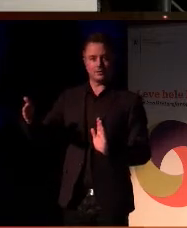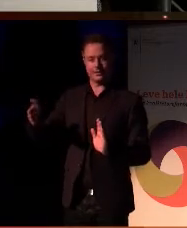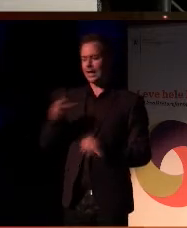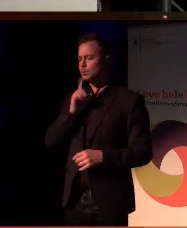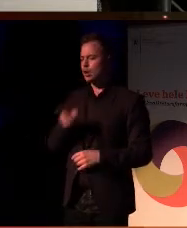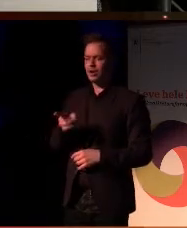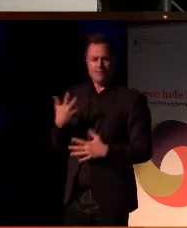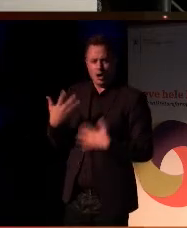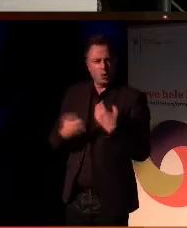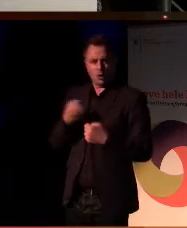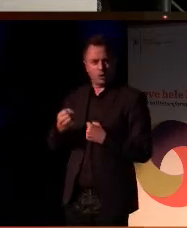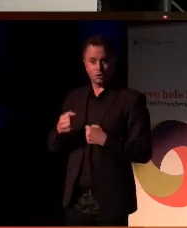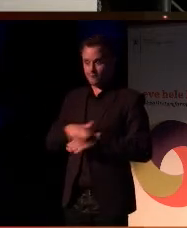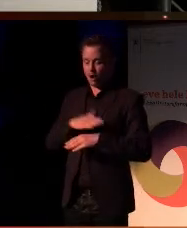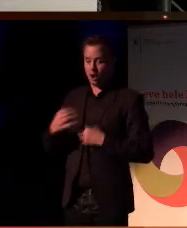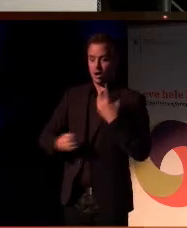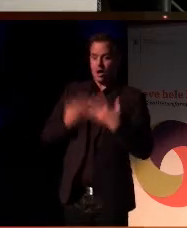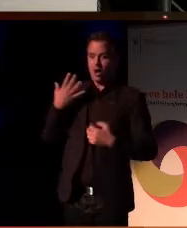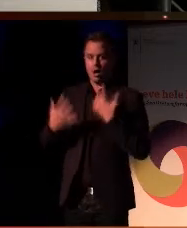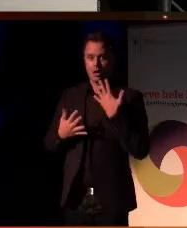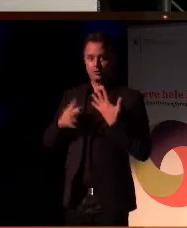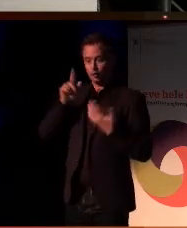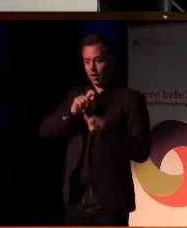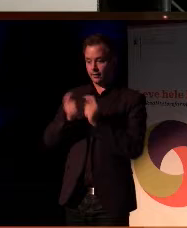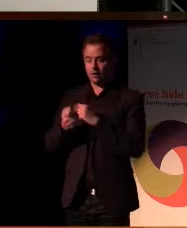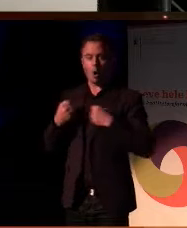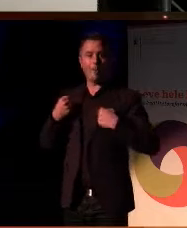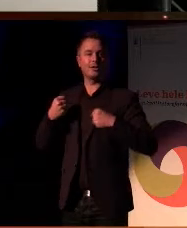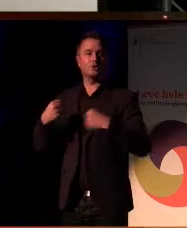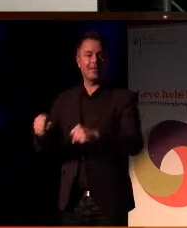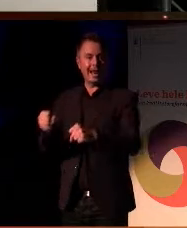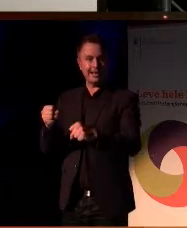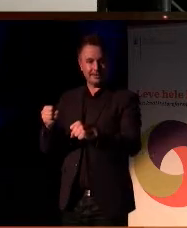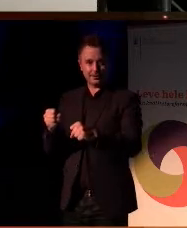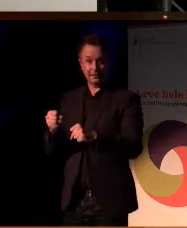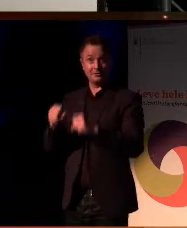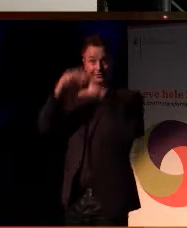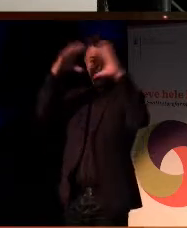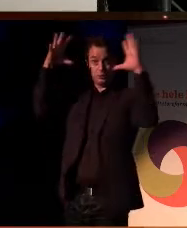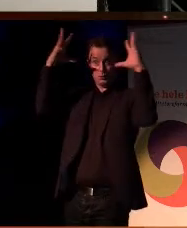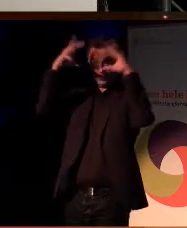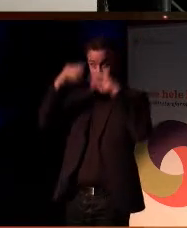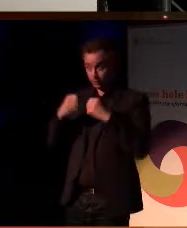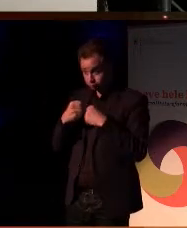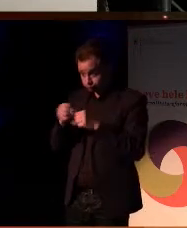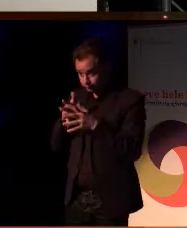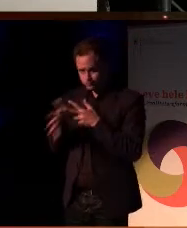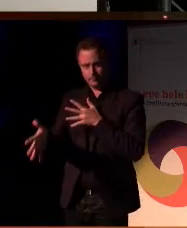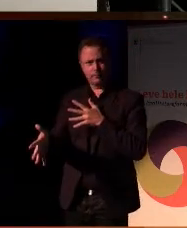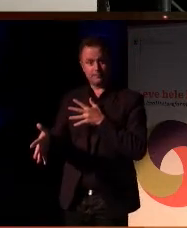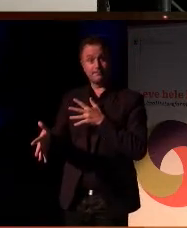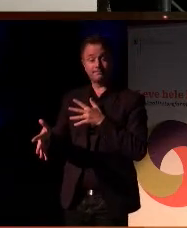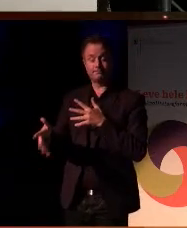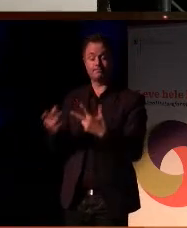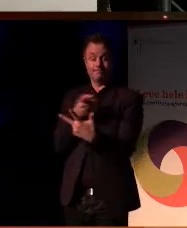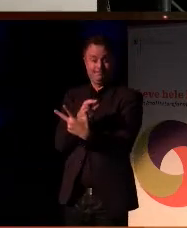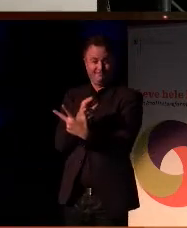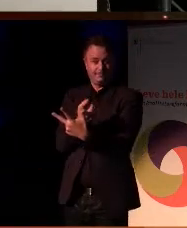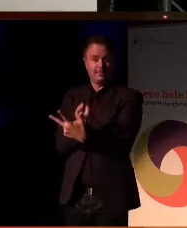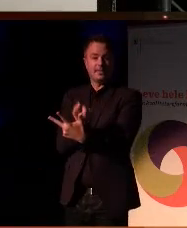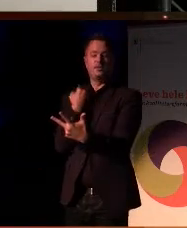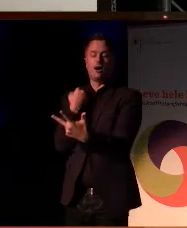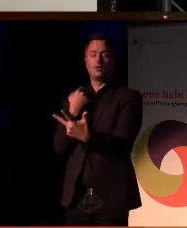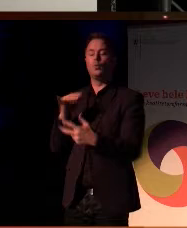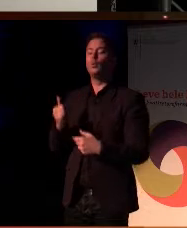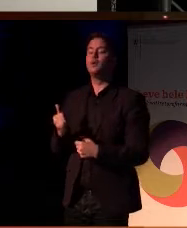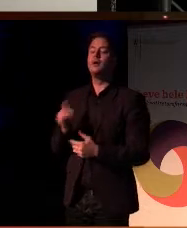du fikk noe drive og du kunne liksom begynne å operasjonalisere denne visjonen din. Jo, da hadde han sett at de